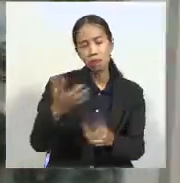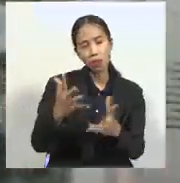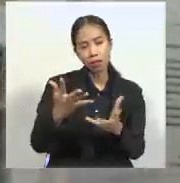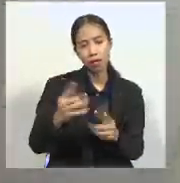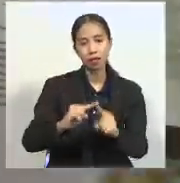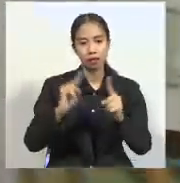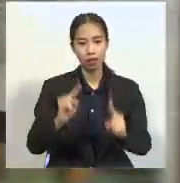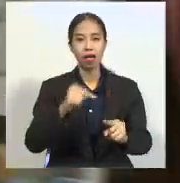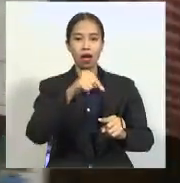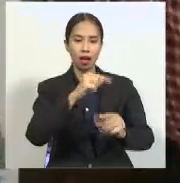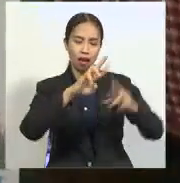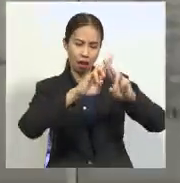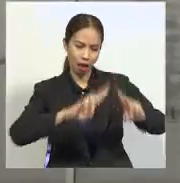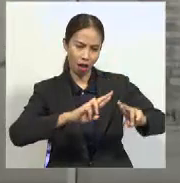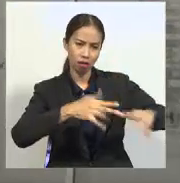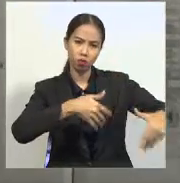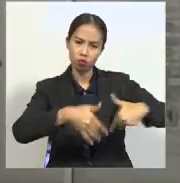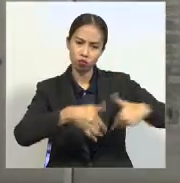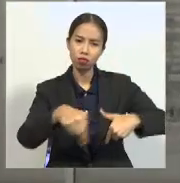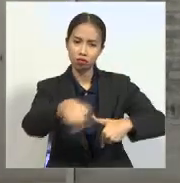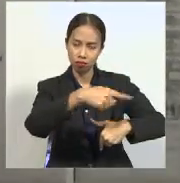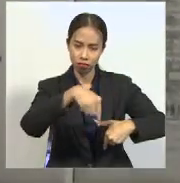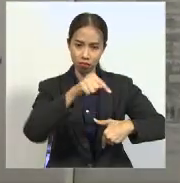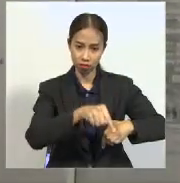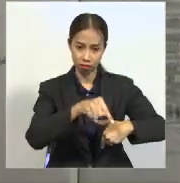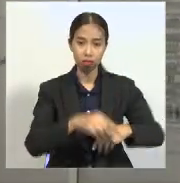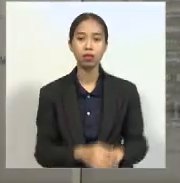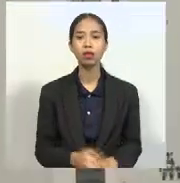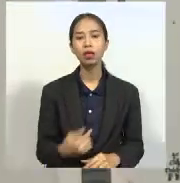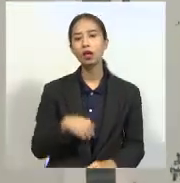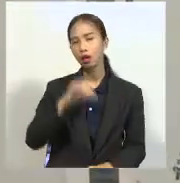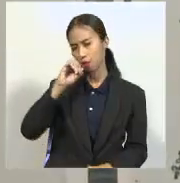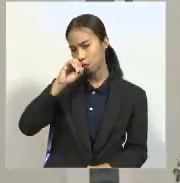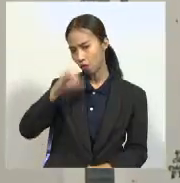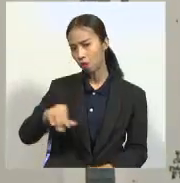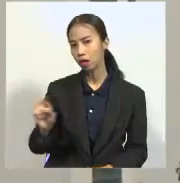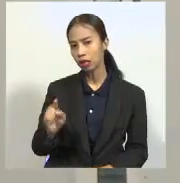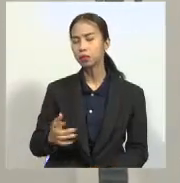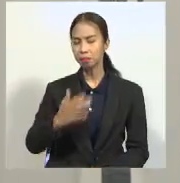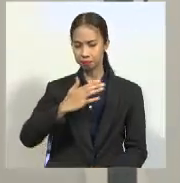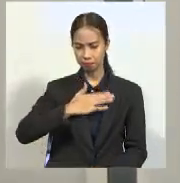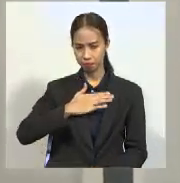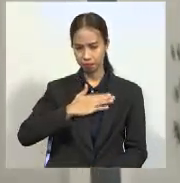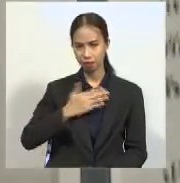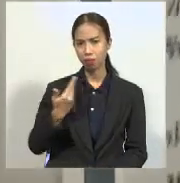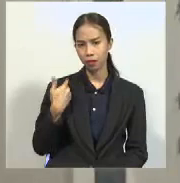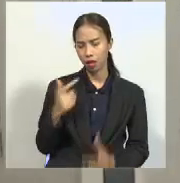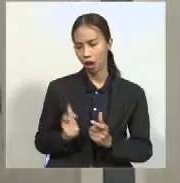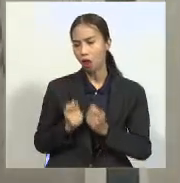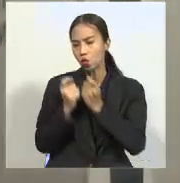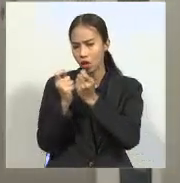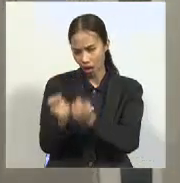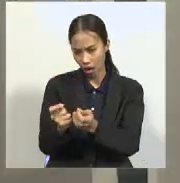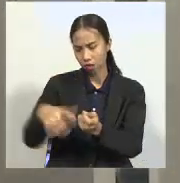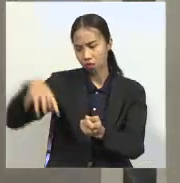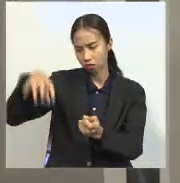กับคำบอกเล่าของทางด้านคุณชัยสิทธิ์งามทรัพย์ที่เขาเนี่ยอ้างว่าเขานั้นได้รับอนุญาตจากการรถ